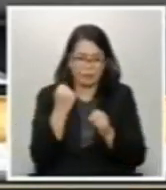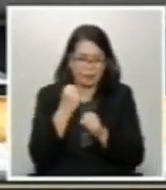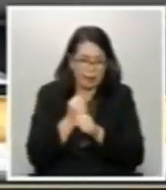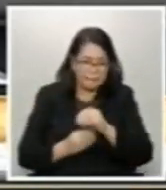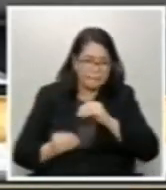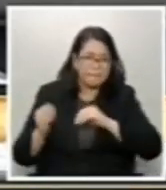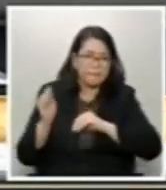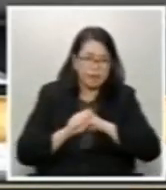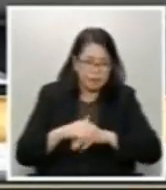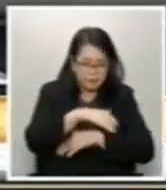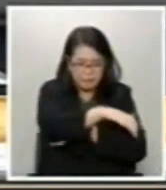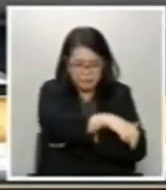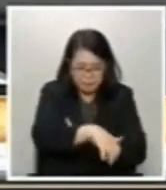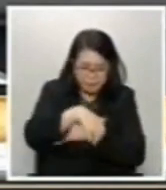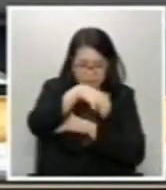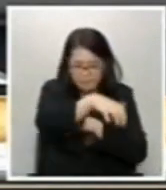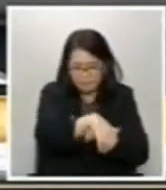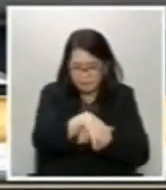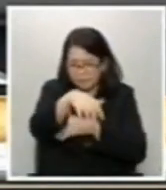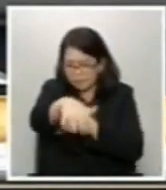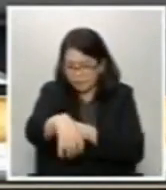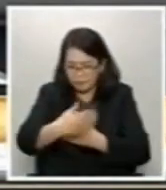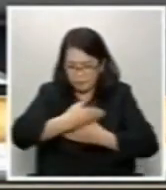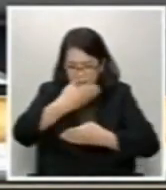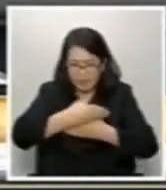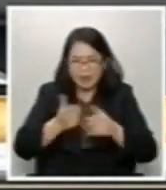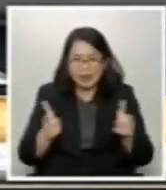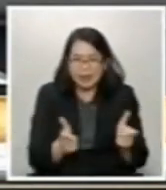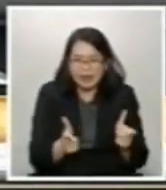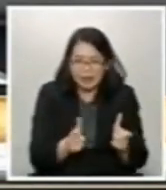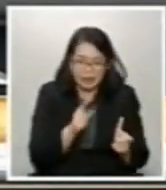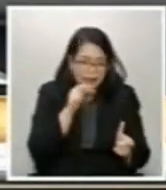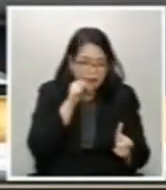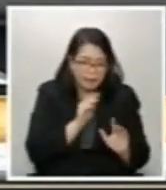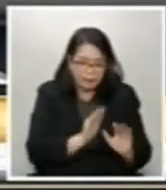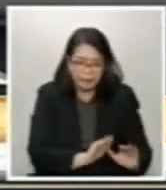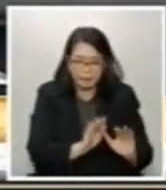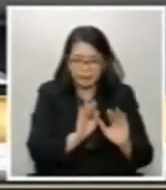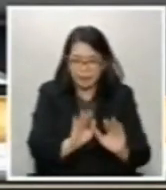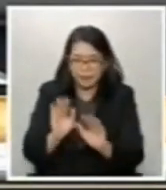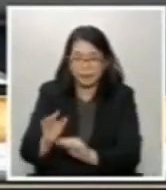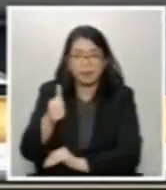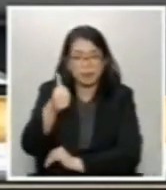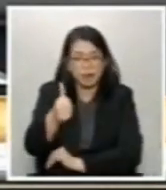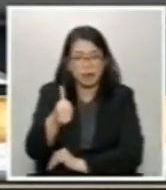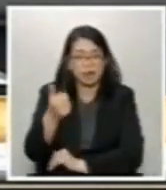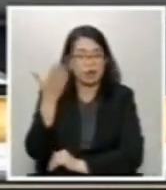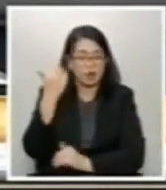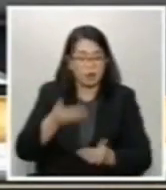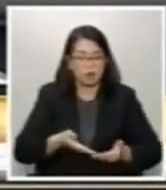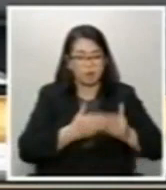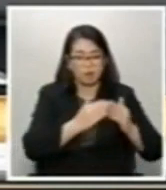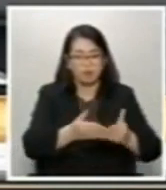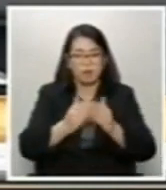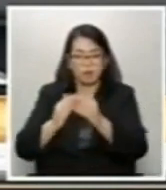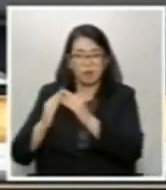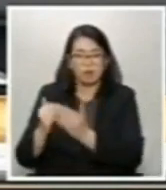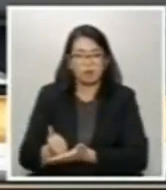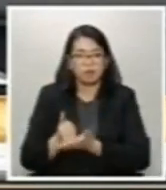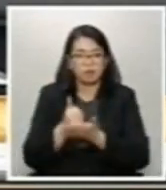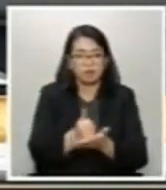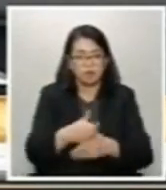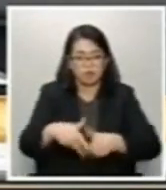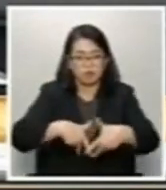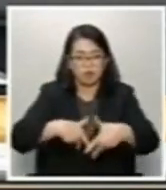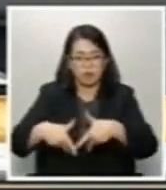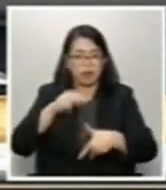ษตรและสหกรณ์ก็ได้ไปสร้างอ่างเก็บน้ำให้แล้วหลายอ่างด้วยกันเป็นการบรรเทาแก้ปัญหา